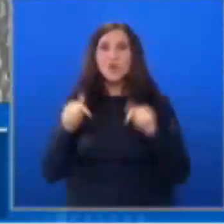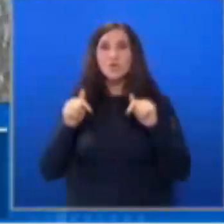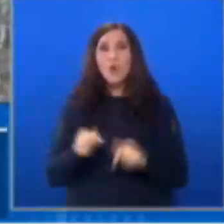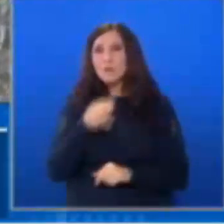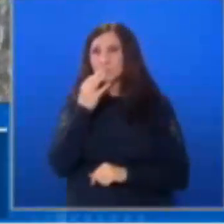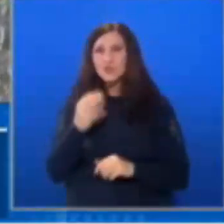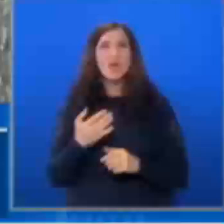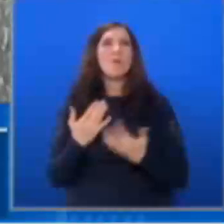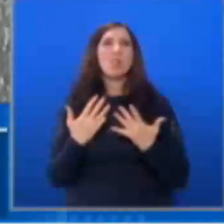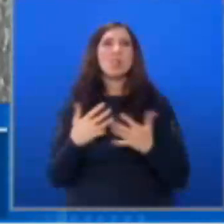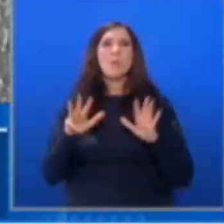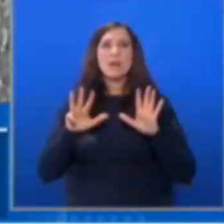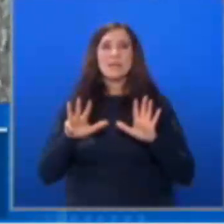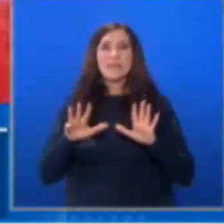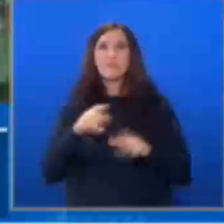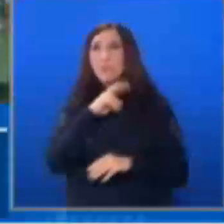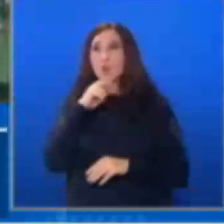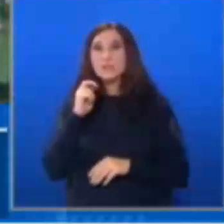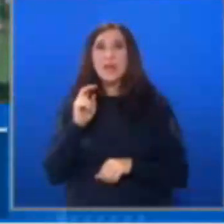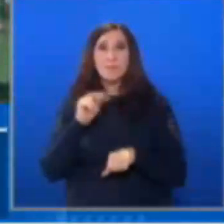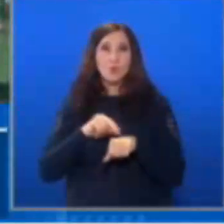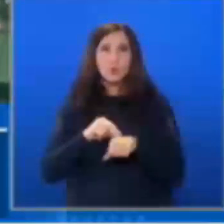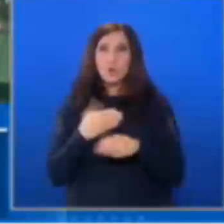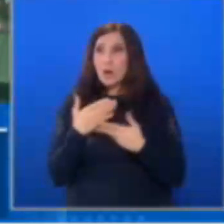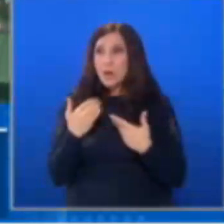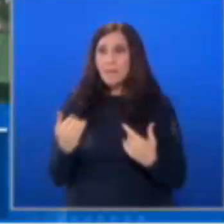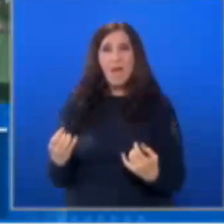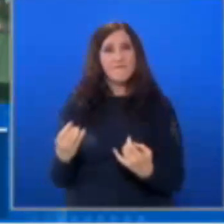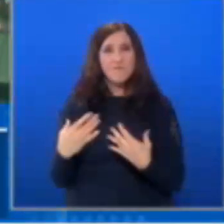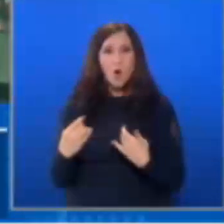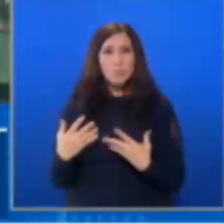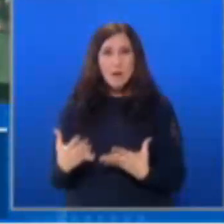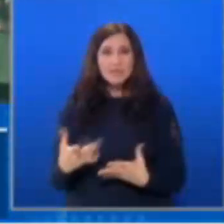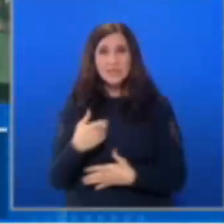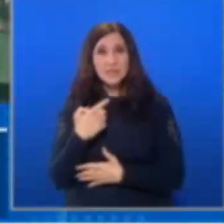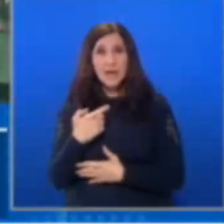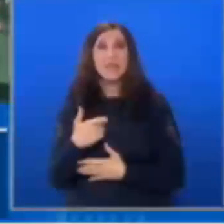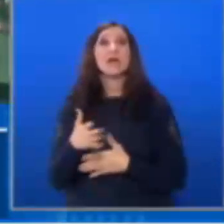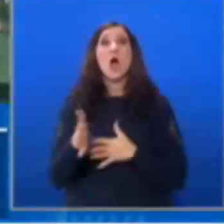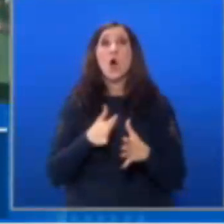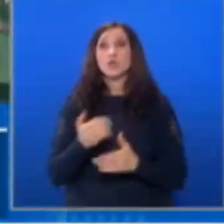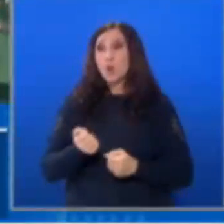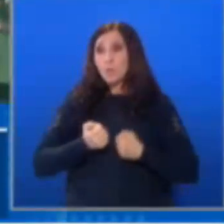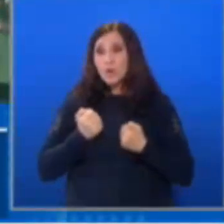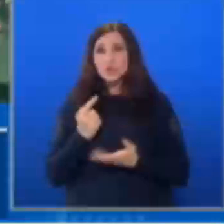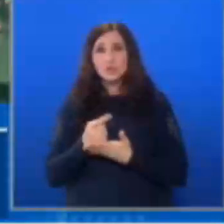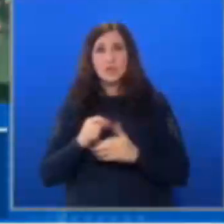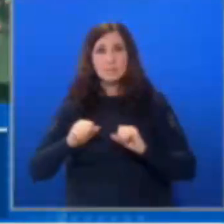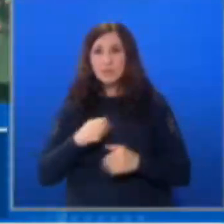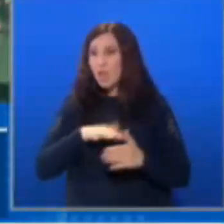по линия номер 9 от полицията и прокуратурата все още няма информация за стрелеца. Хората са оплашени и настояват за спешната